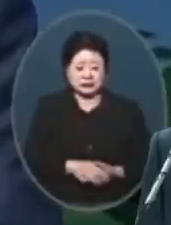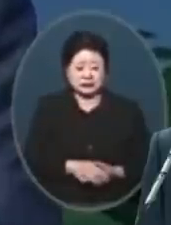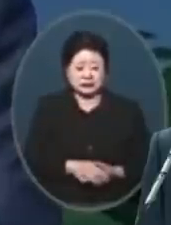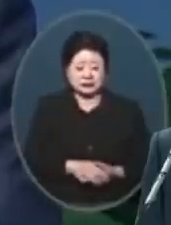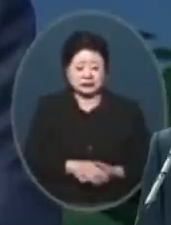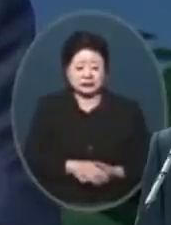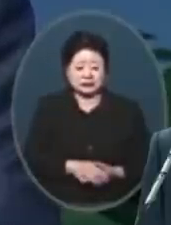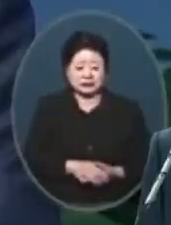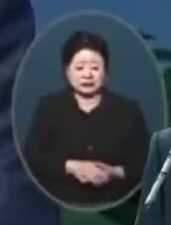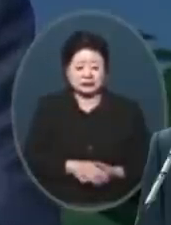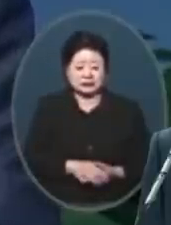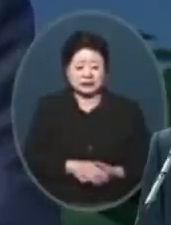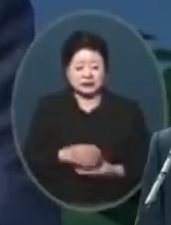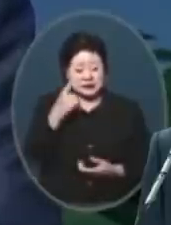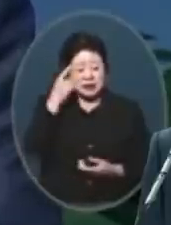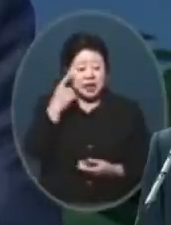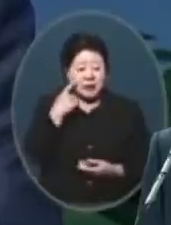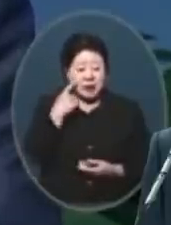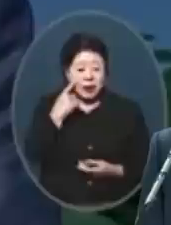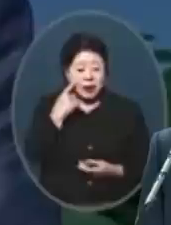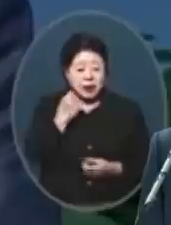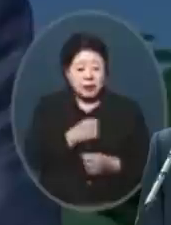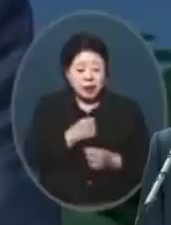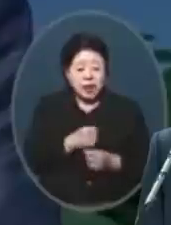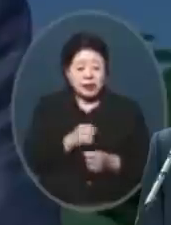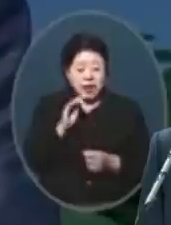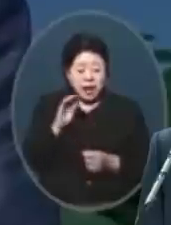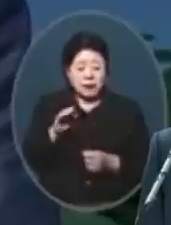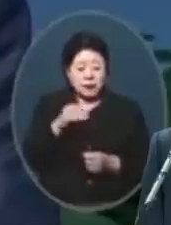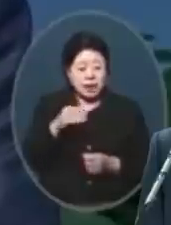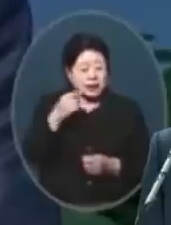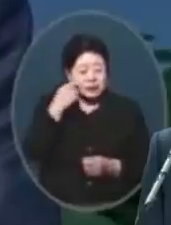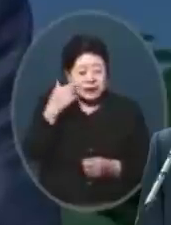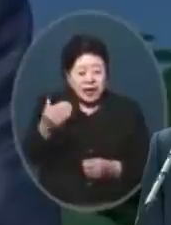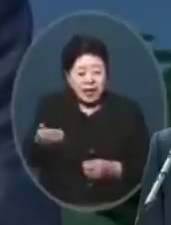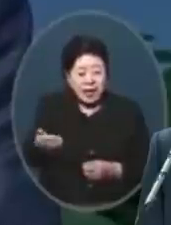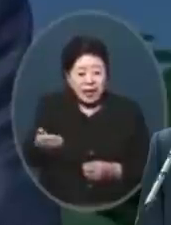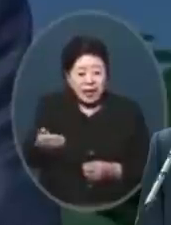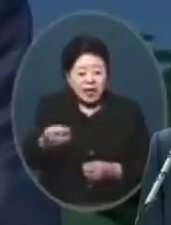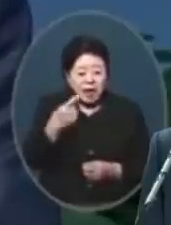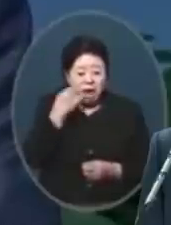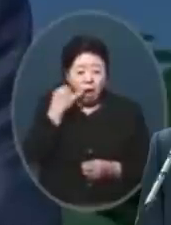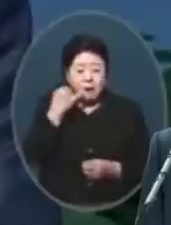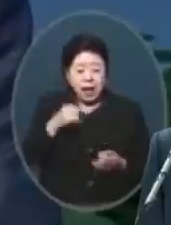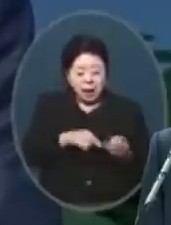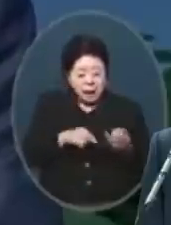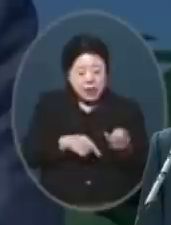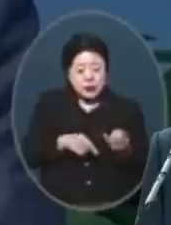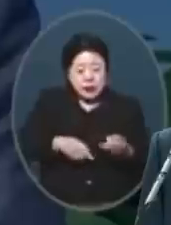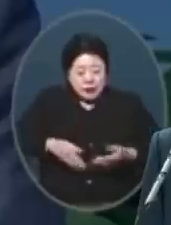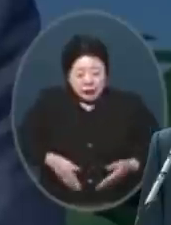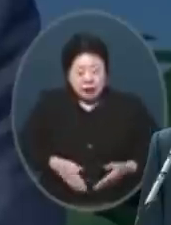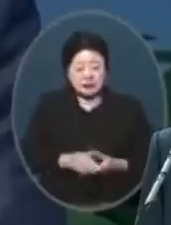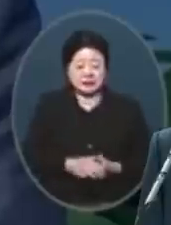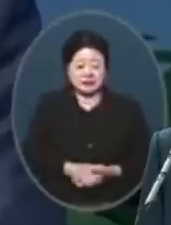여러분은 지금 생각해 보십시오. 뭘 하다가 앞으로 가겠습니까? 어머니 뱃속에서